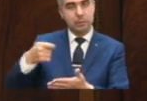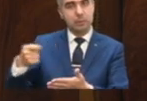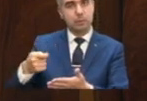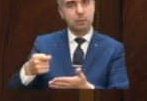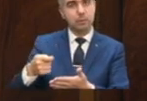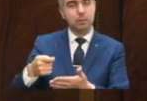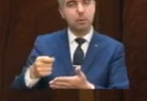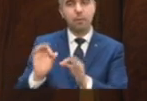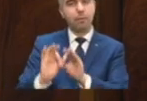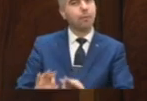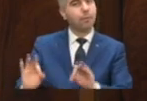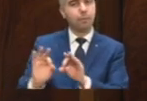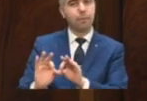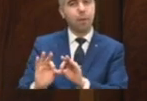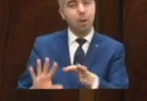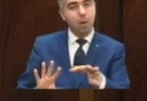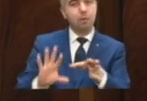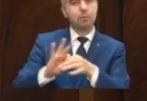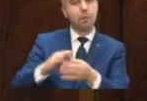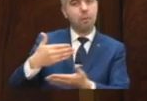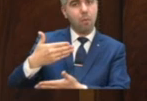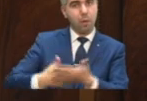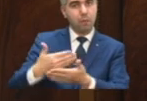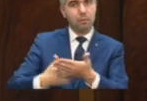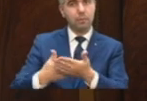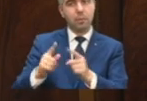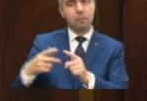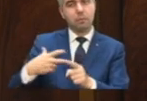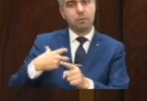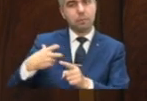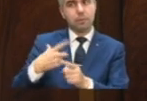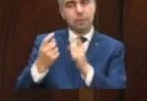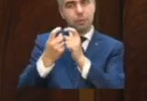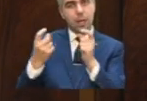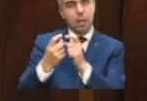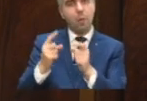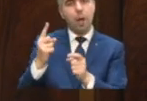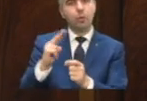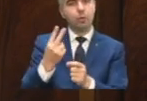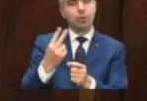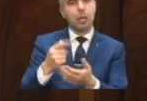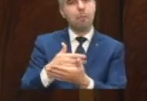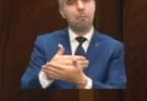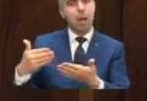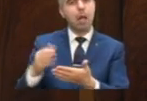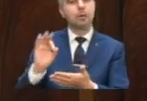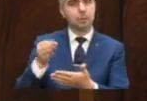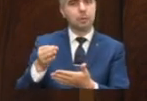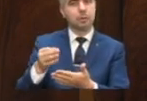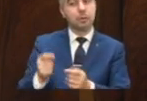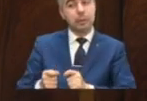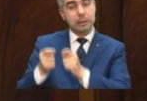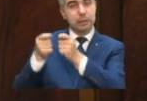اللي توقعت مع المستثمرين وصلت 21 مليار، اللي تصرفات لحد